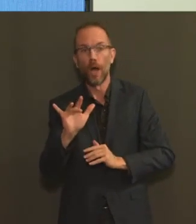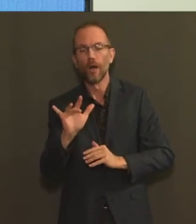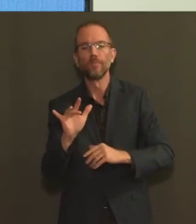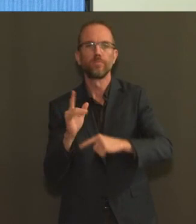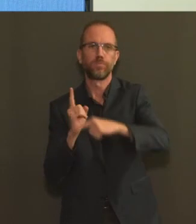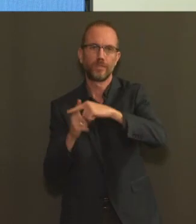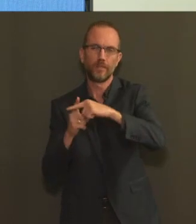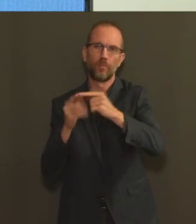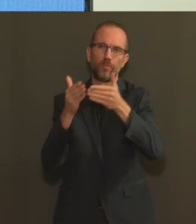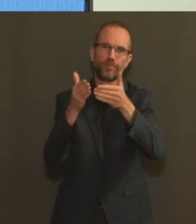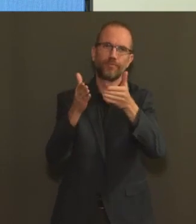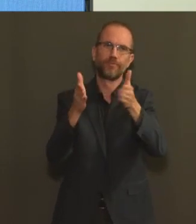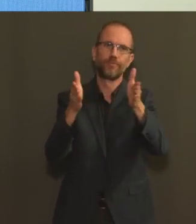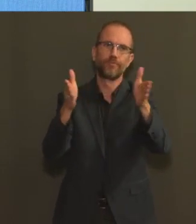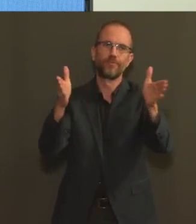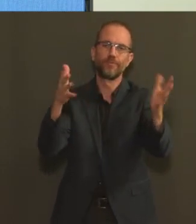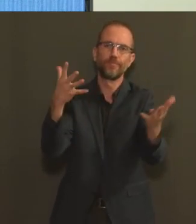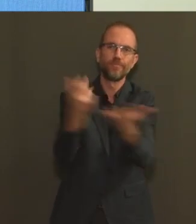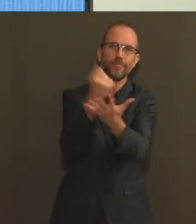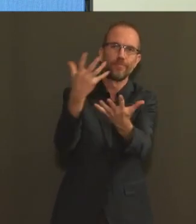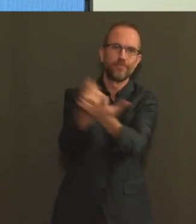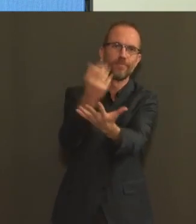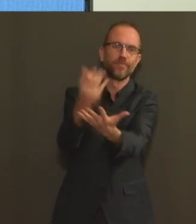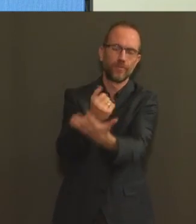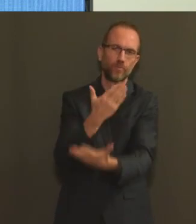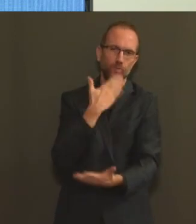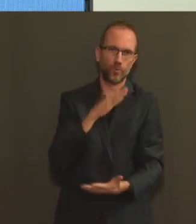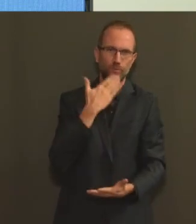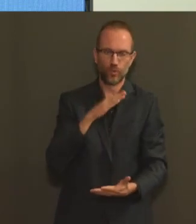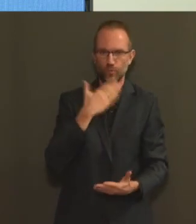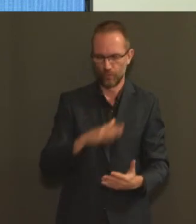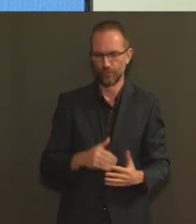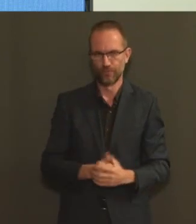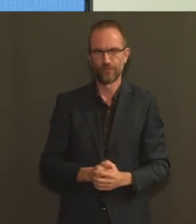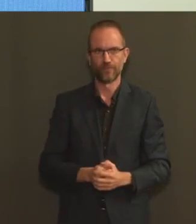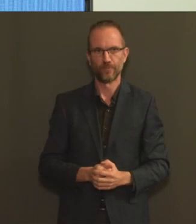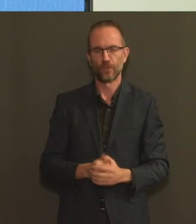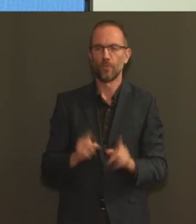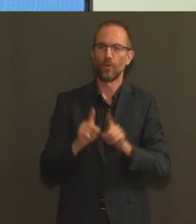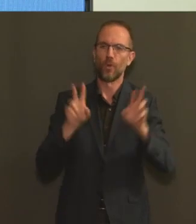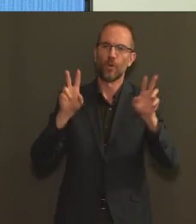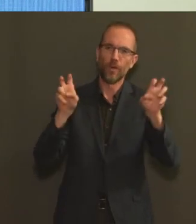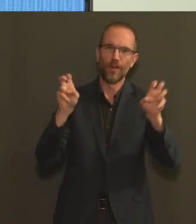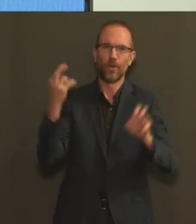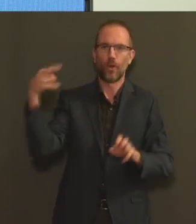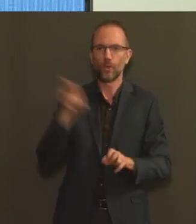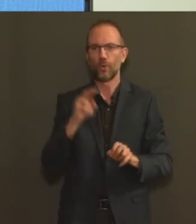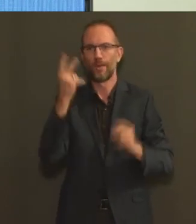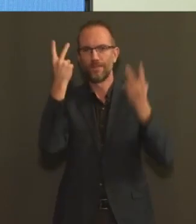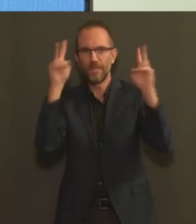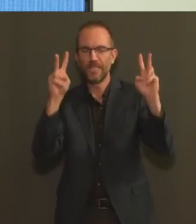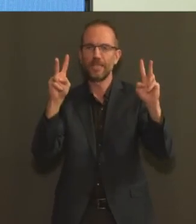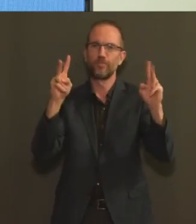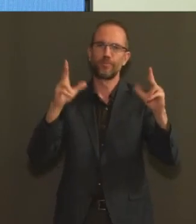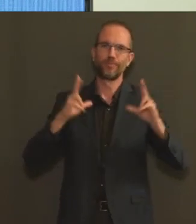et des opportunités qui nous permettront de retrouver des circonstances de vie plus favorables. Nous avons, je